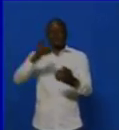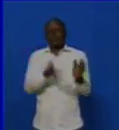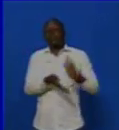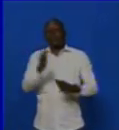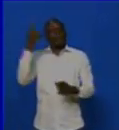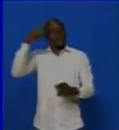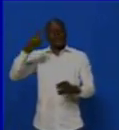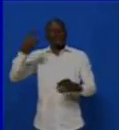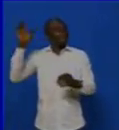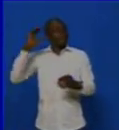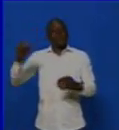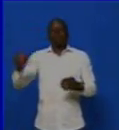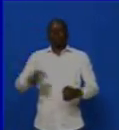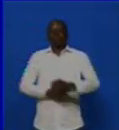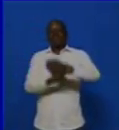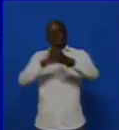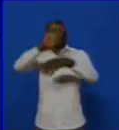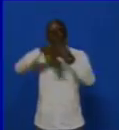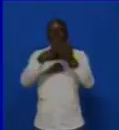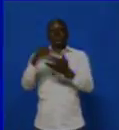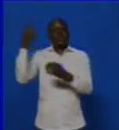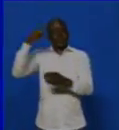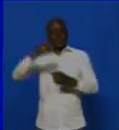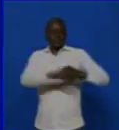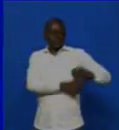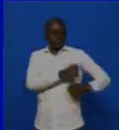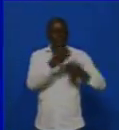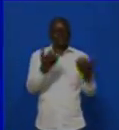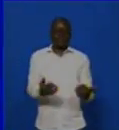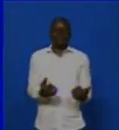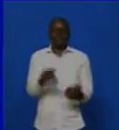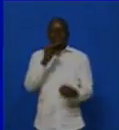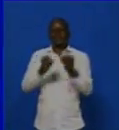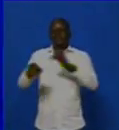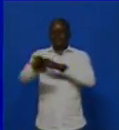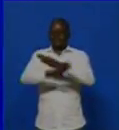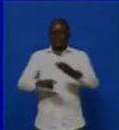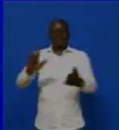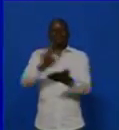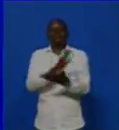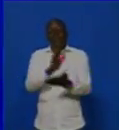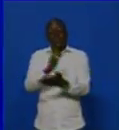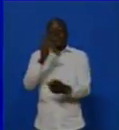nos camarades routiers qui sont sur le corridor et qui souffrent actuellement. Sur les bases des documents que nous travaillons, ce sont des documents de